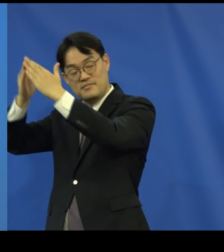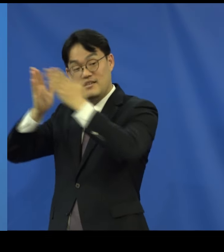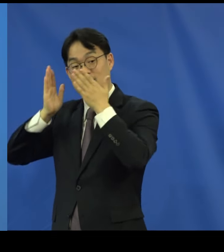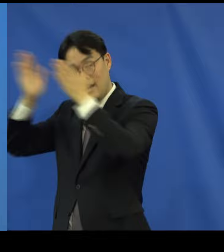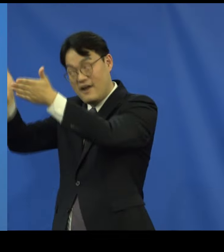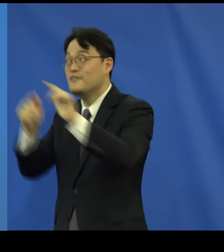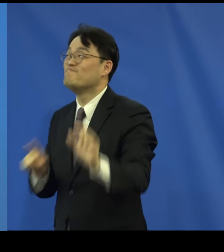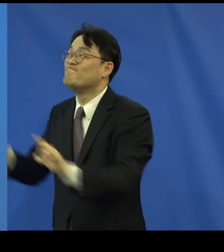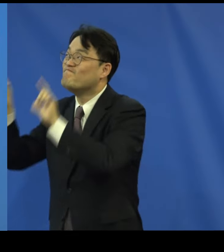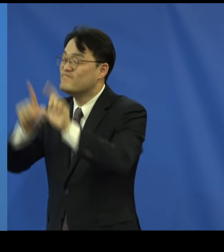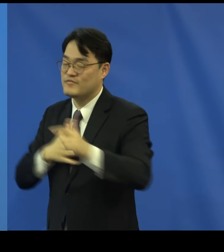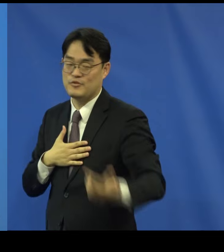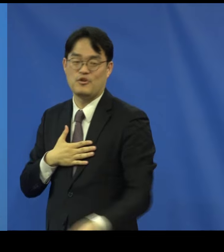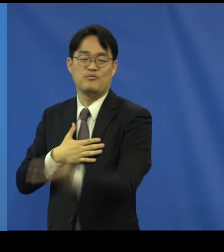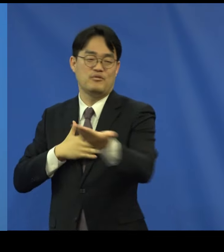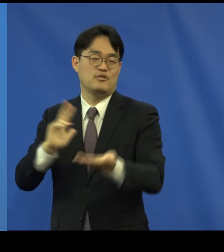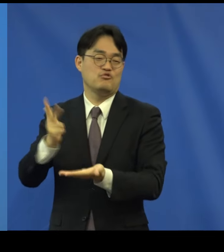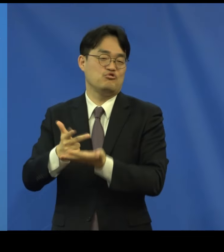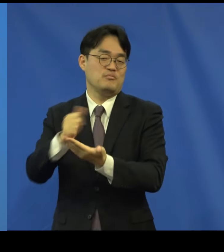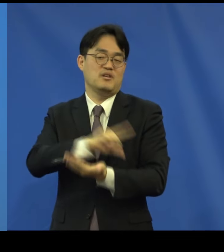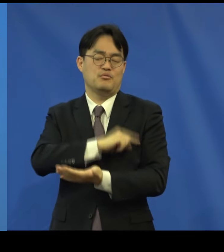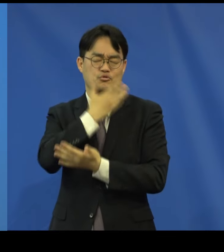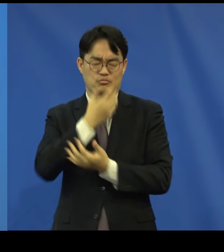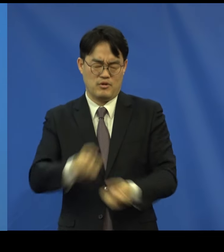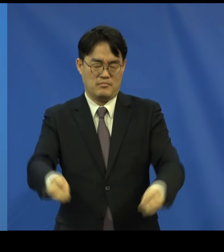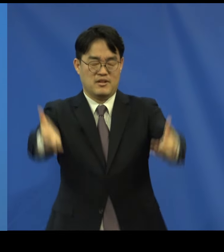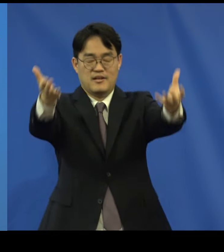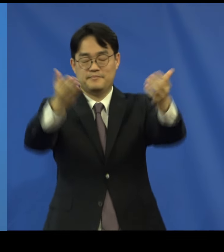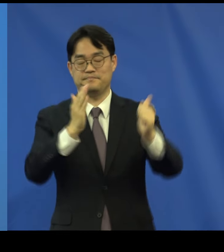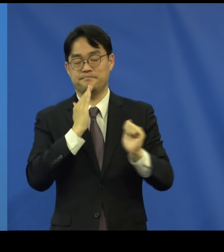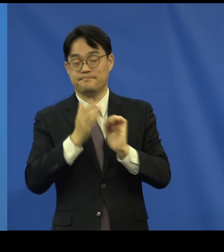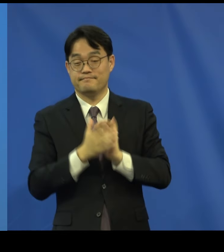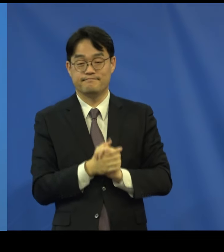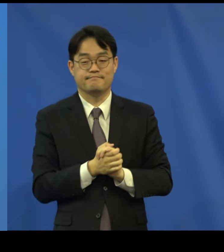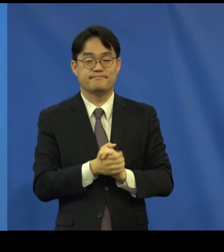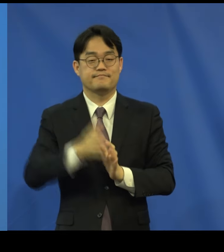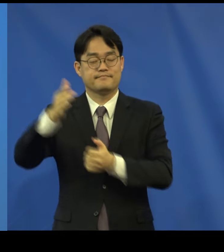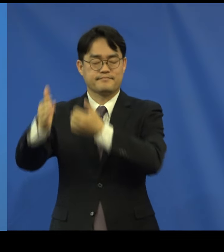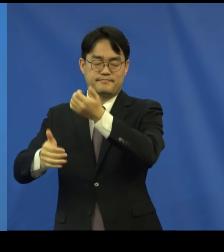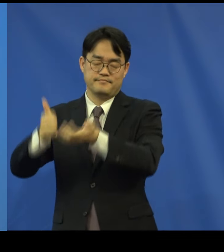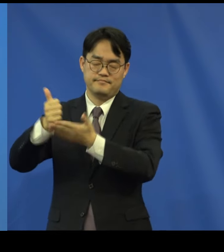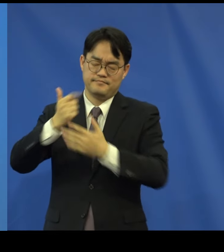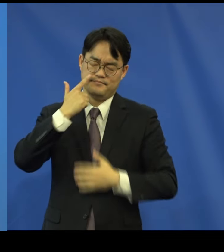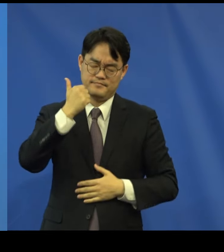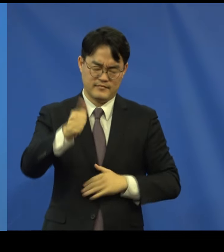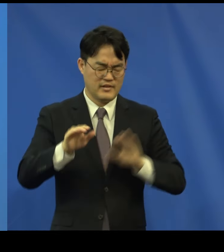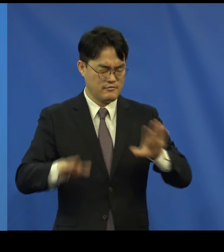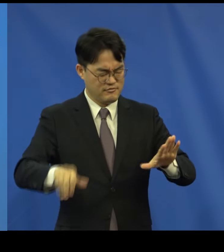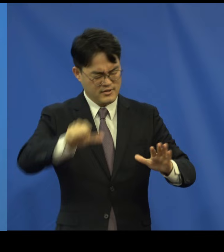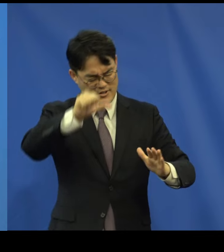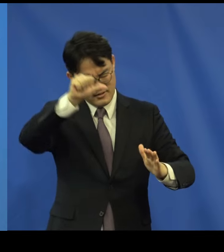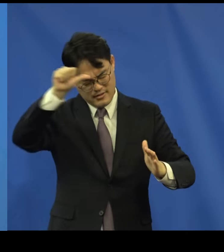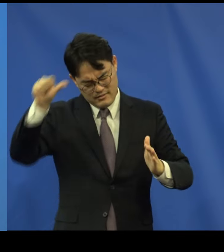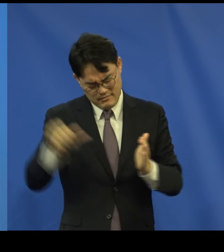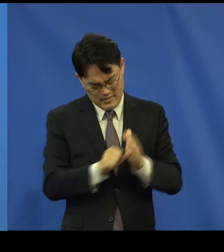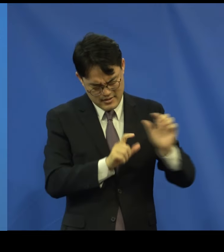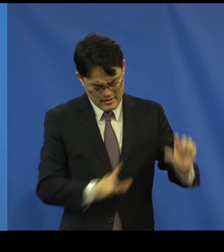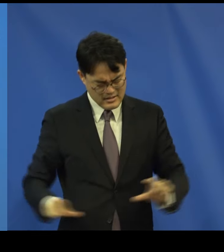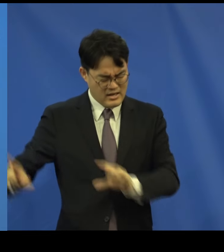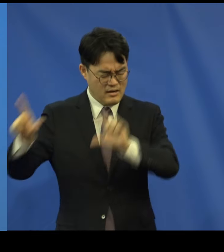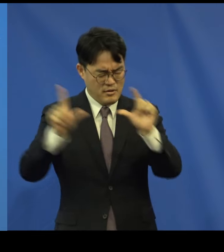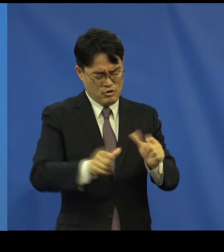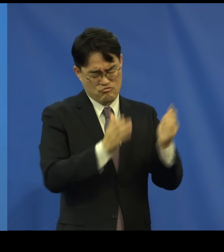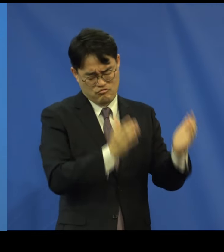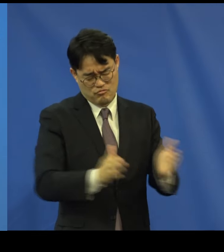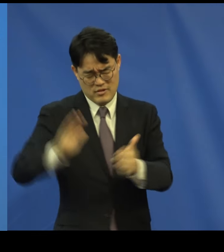치는 여러분들 되시기를 주의 이름으로 축원합니다. 하나님 아버지, 우리의 인생의 여정 끝에 준비된 하나님의 나라, 그